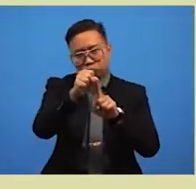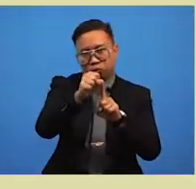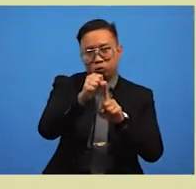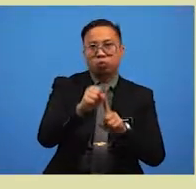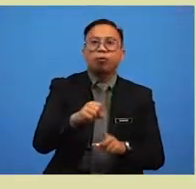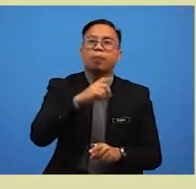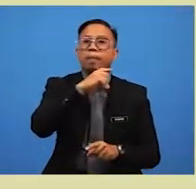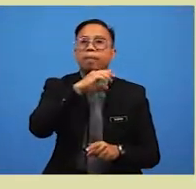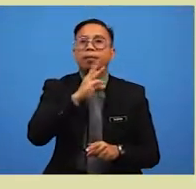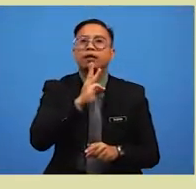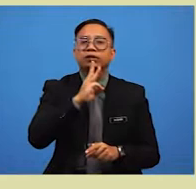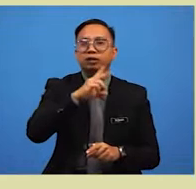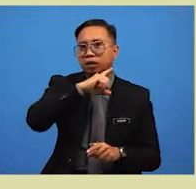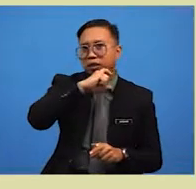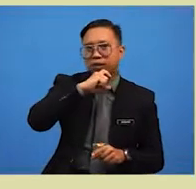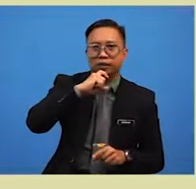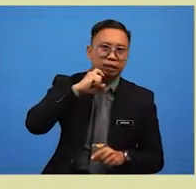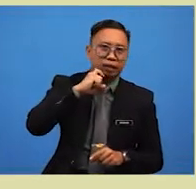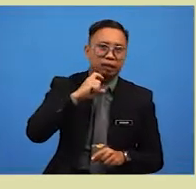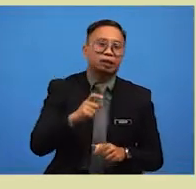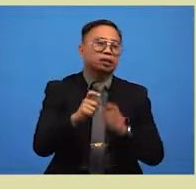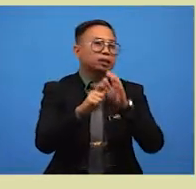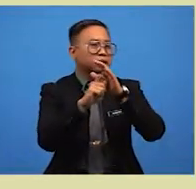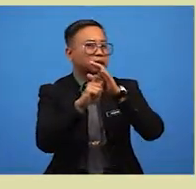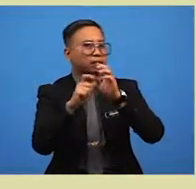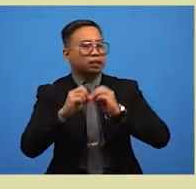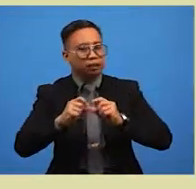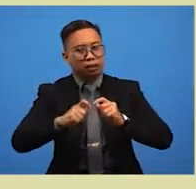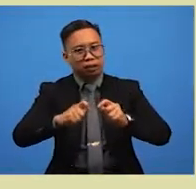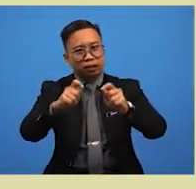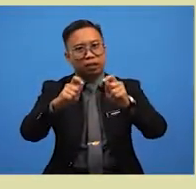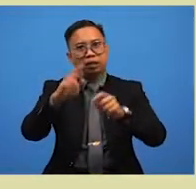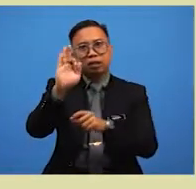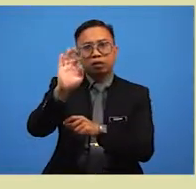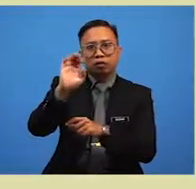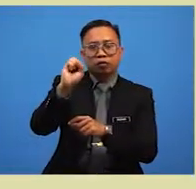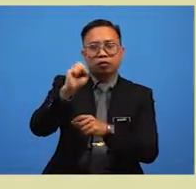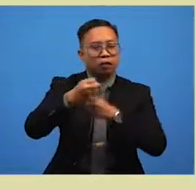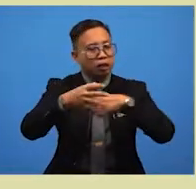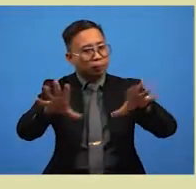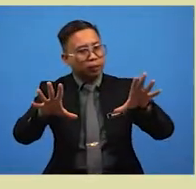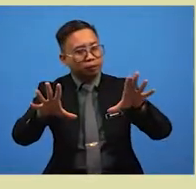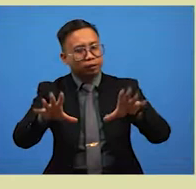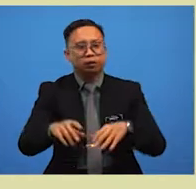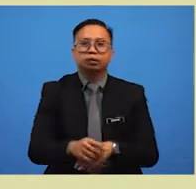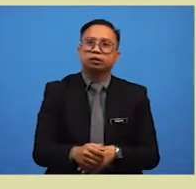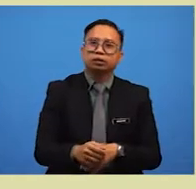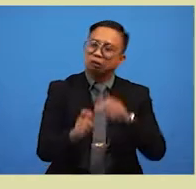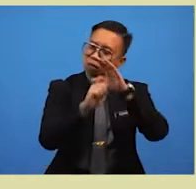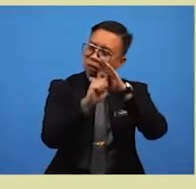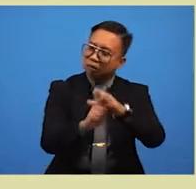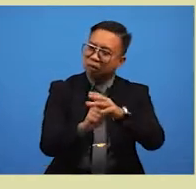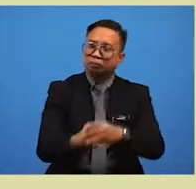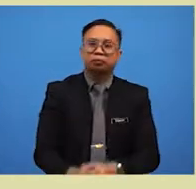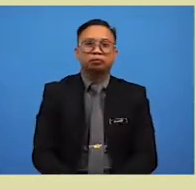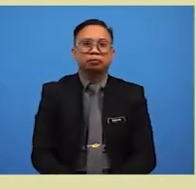kering batuan, tindakan frost, penghabluran garam dan pelepasan tekanan. Fuyuh,